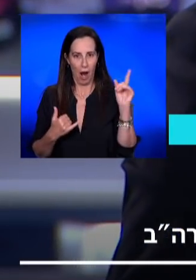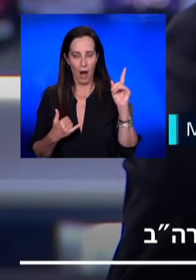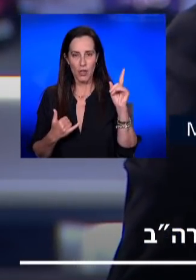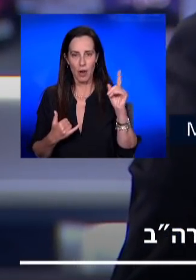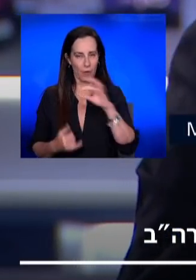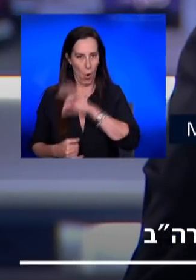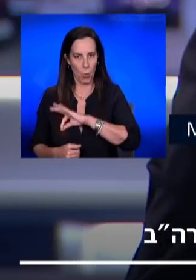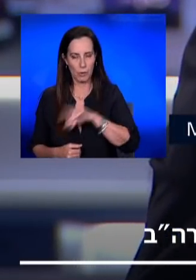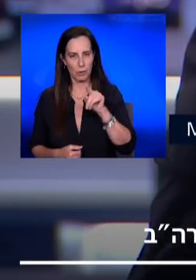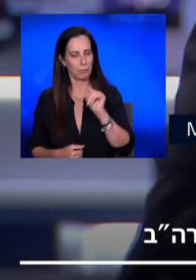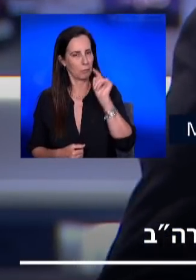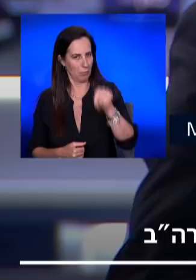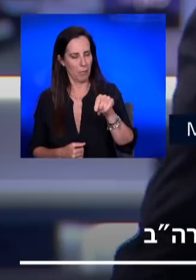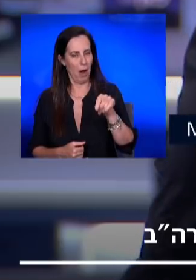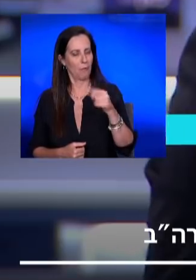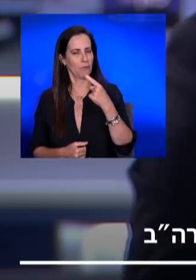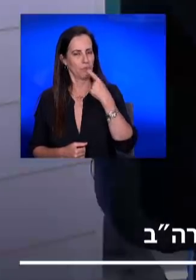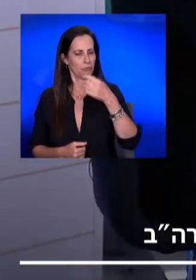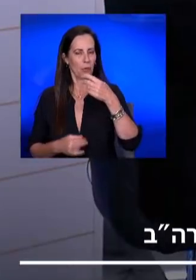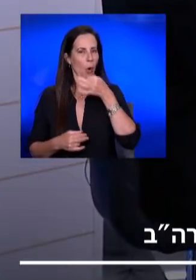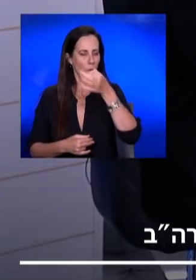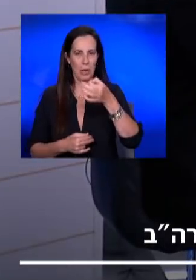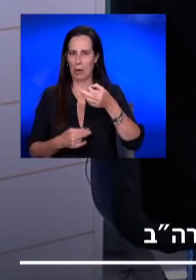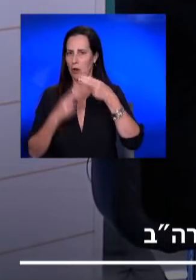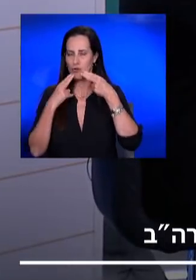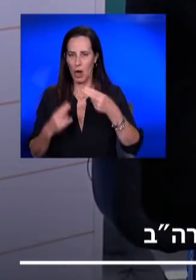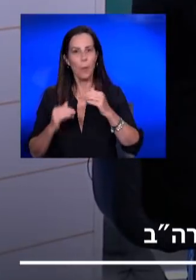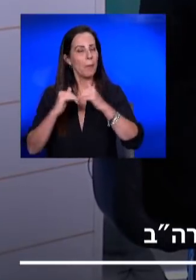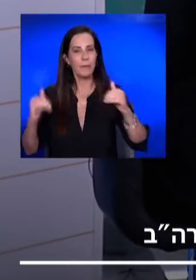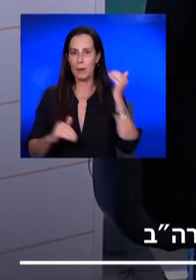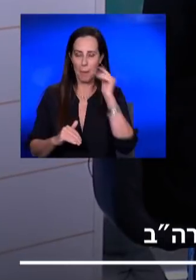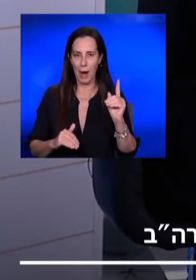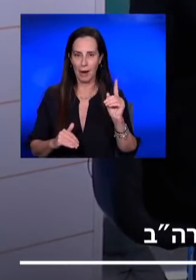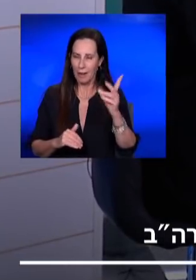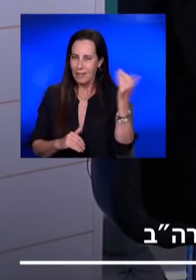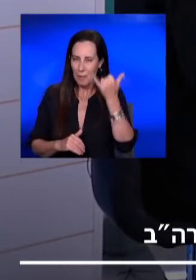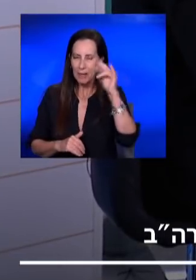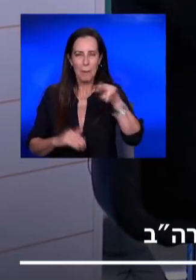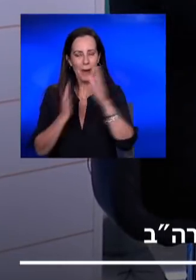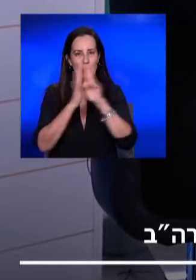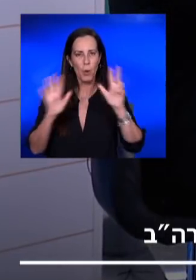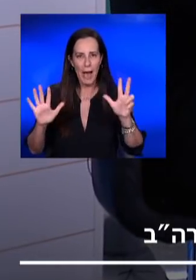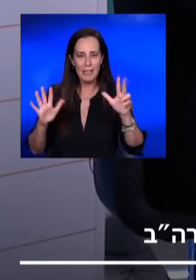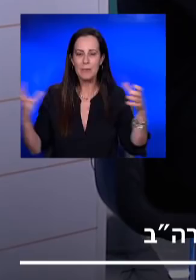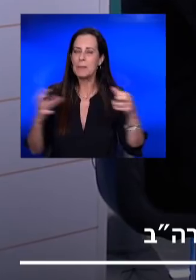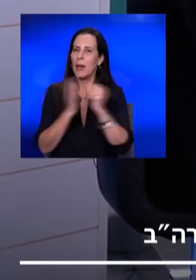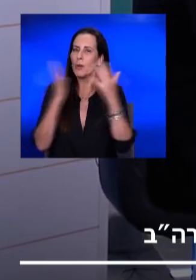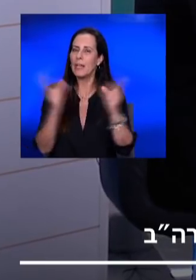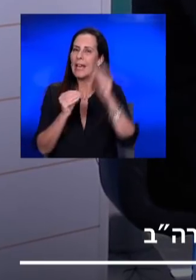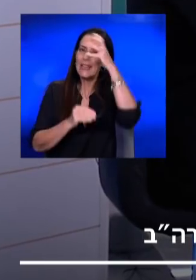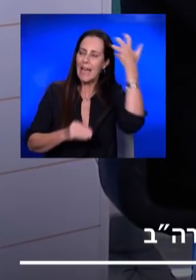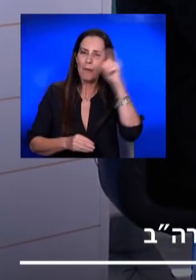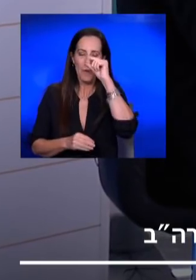פוטין מתייצב מול המצלמות, עונה לשאלות, אגב בנפרד. תמיד אנחנו רגילים, את זוכרת, ב-2018, מסיבת עיתונאים משותפת לטראמפ